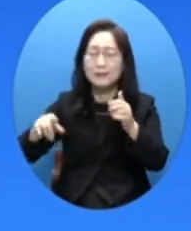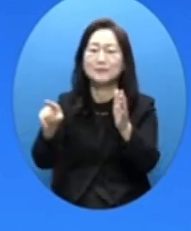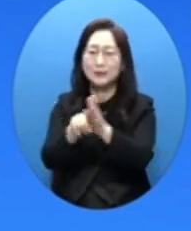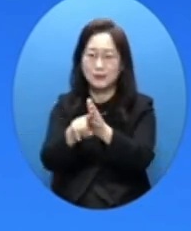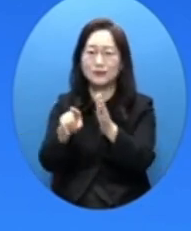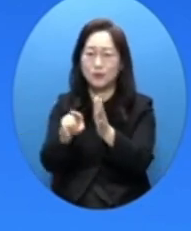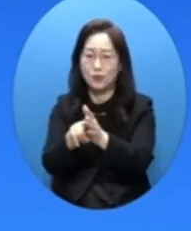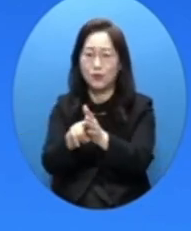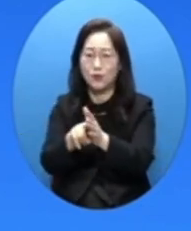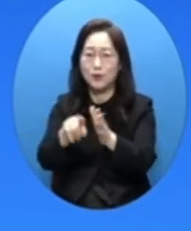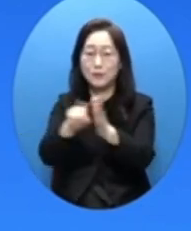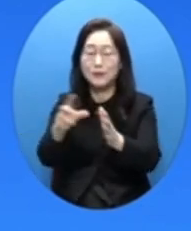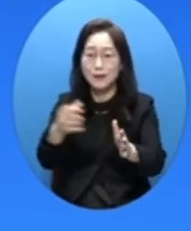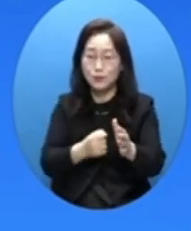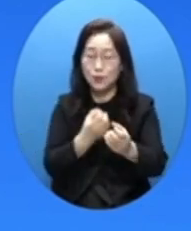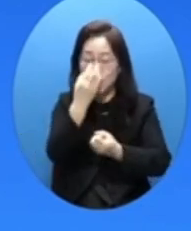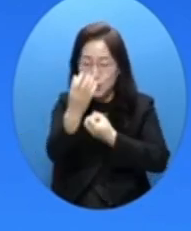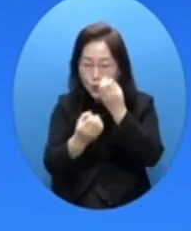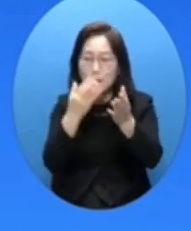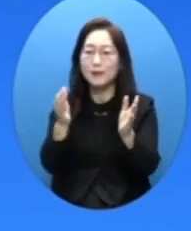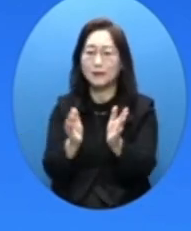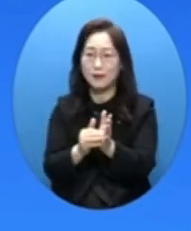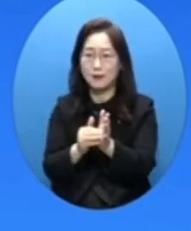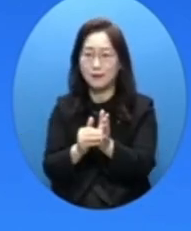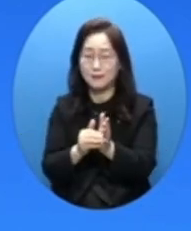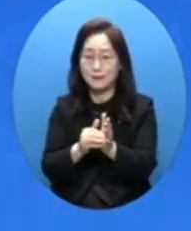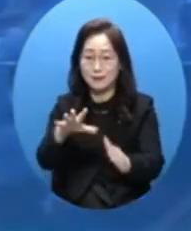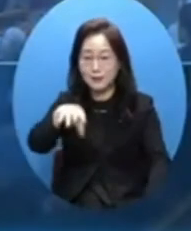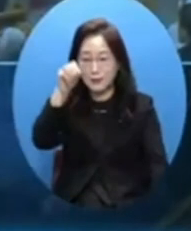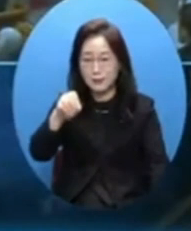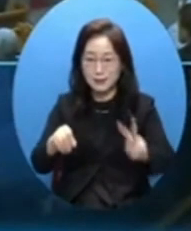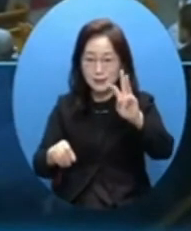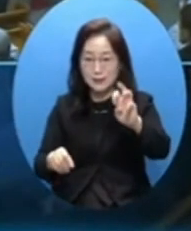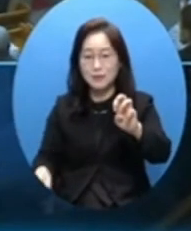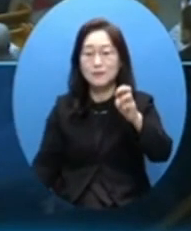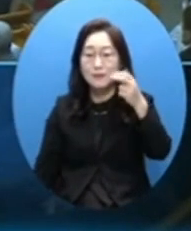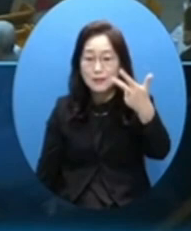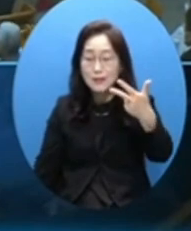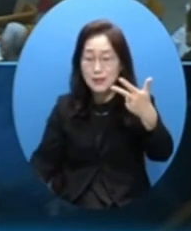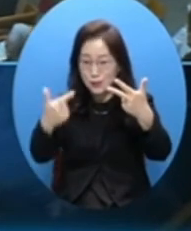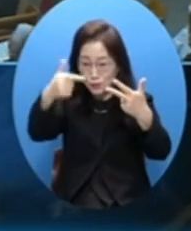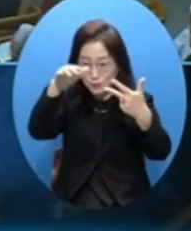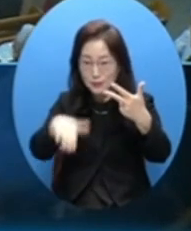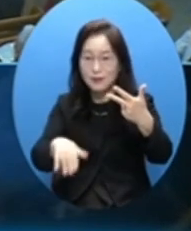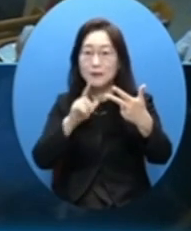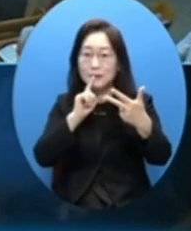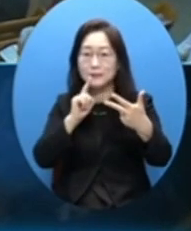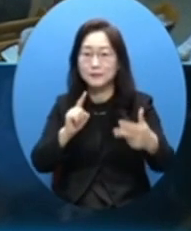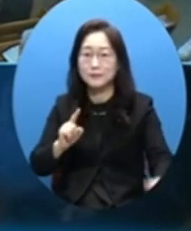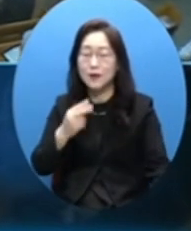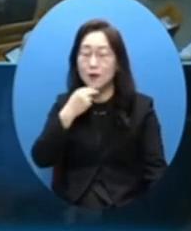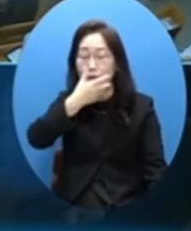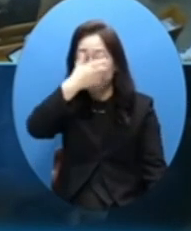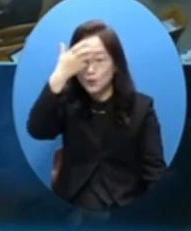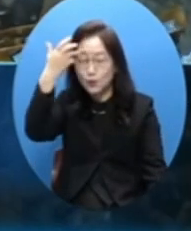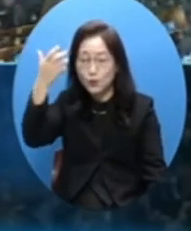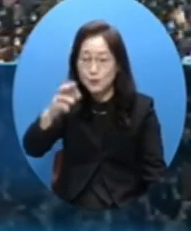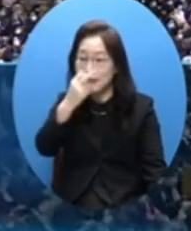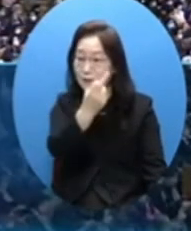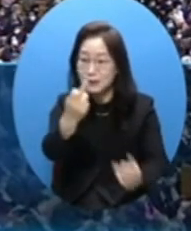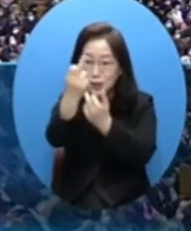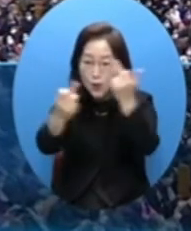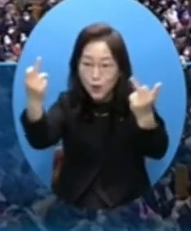믿고 믿음으로 고백했습니다 창세기 37장 6절 이와 같이 말씀합니다 요셉이 그들에게